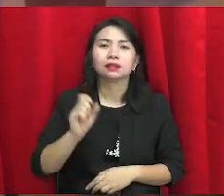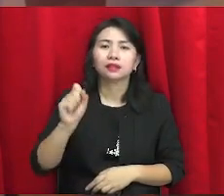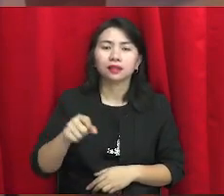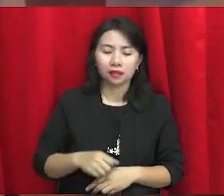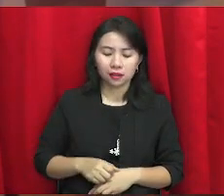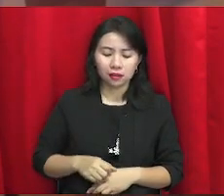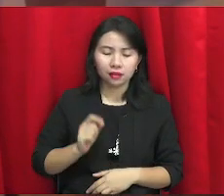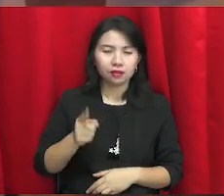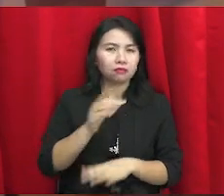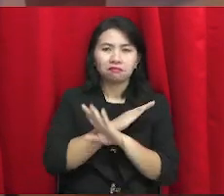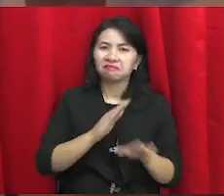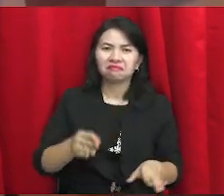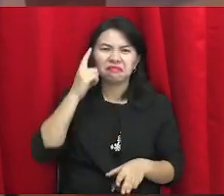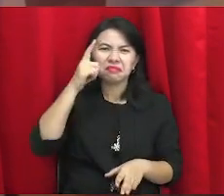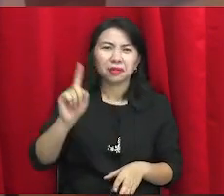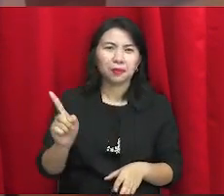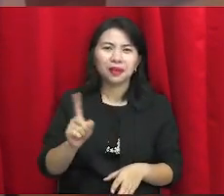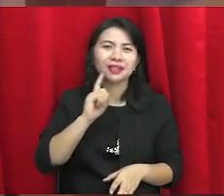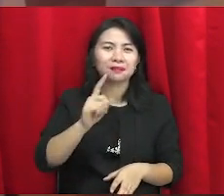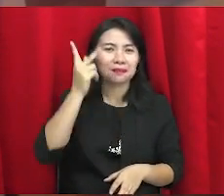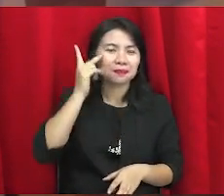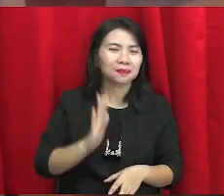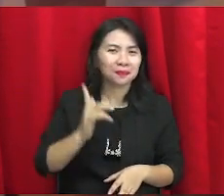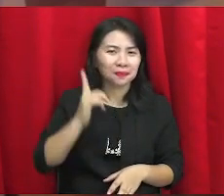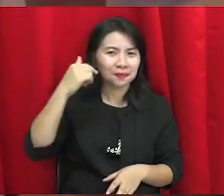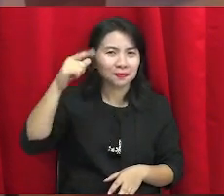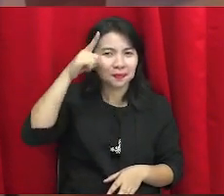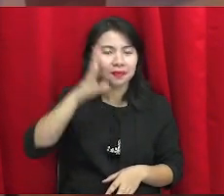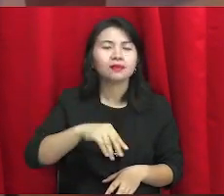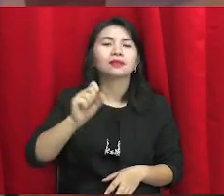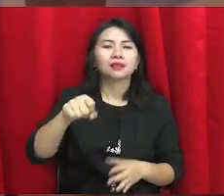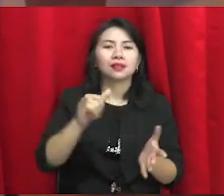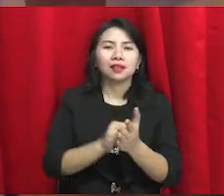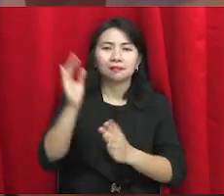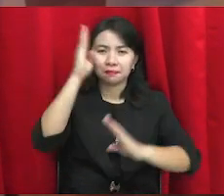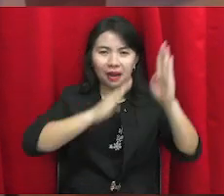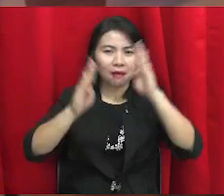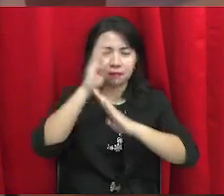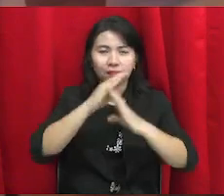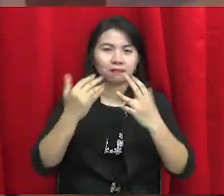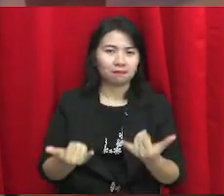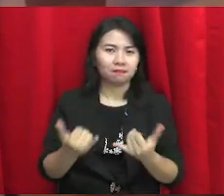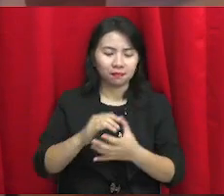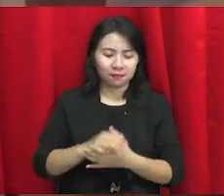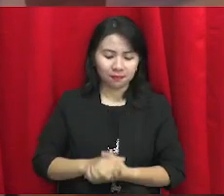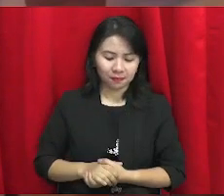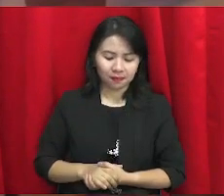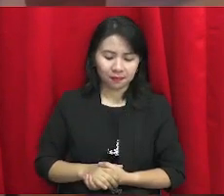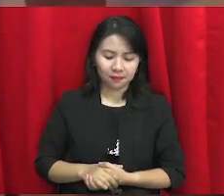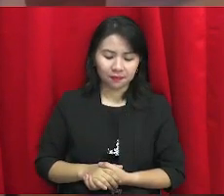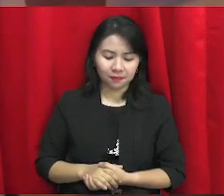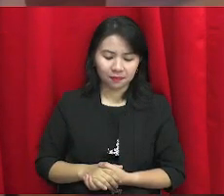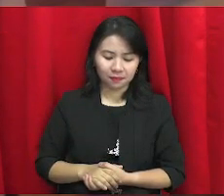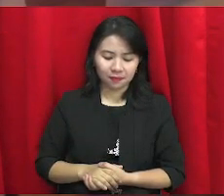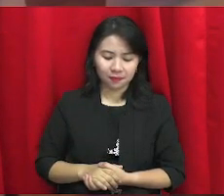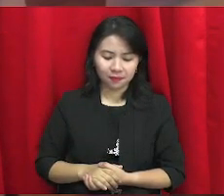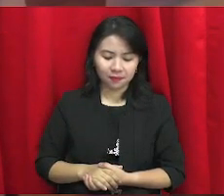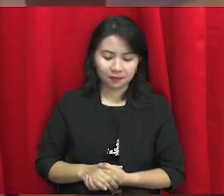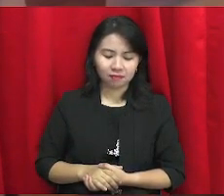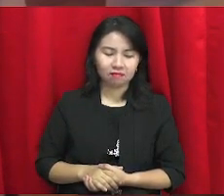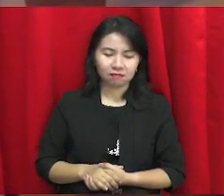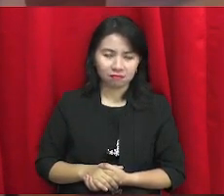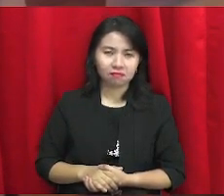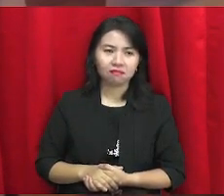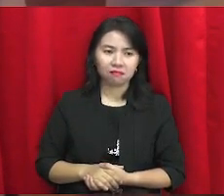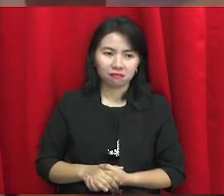talaga maiisip yung sinabi na yun ni Pastor. That's the issue there. Yes, sir. Yun ang matinding isipin eh.